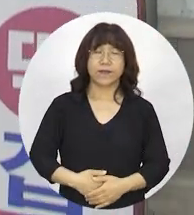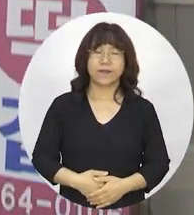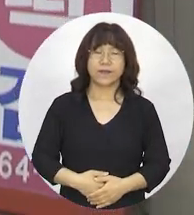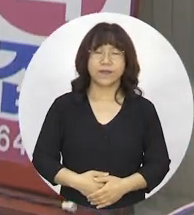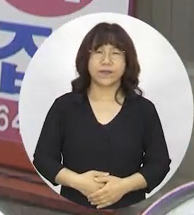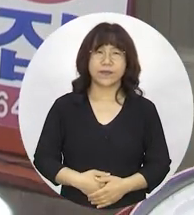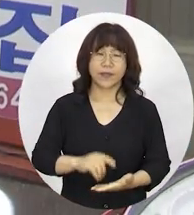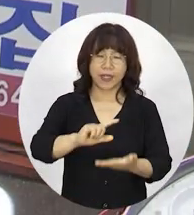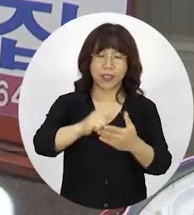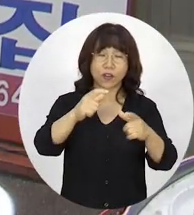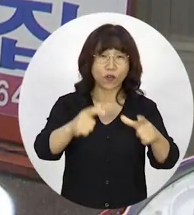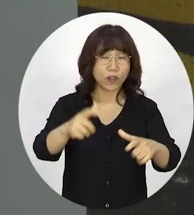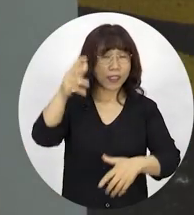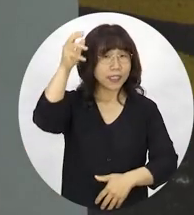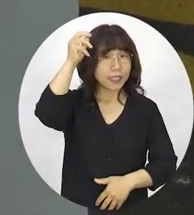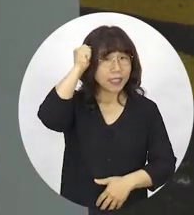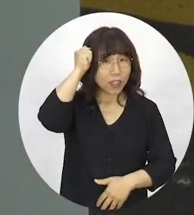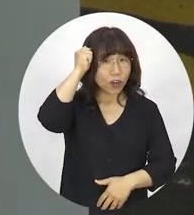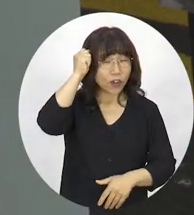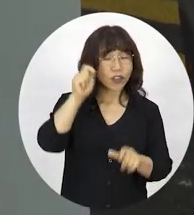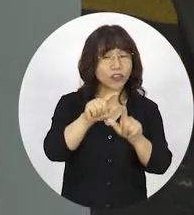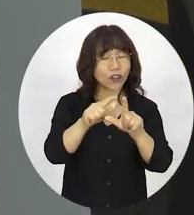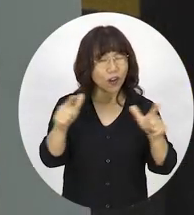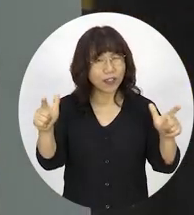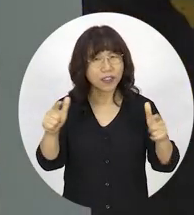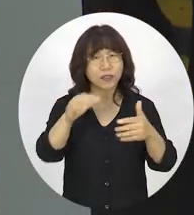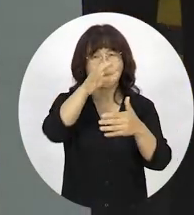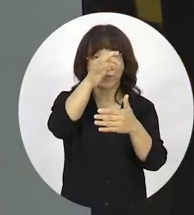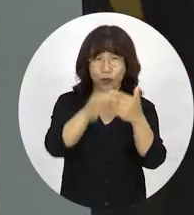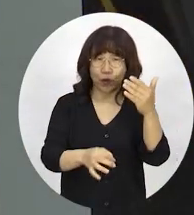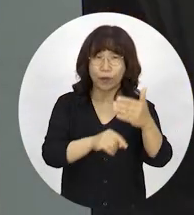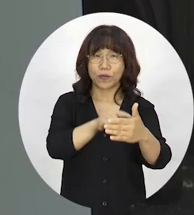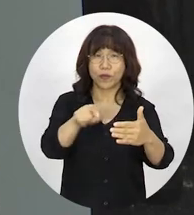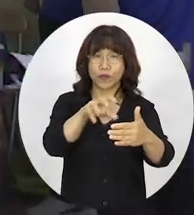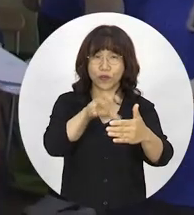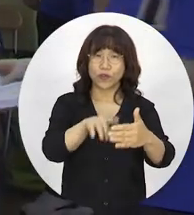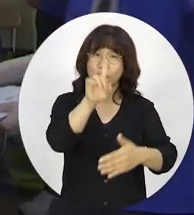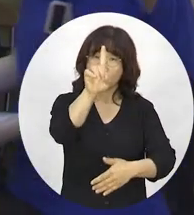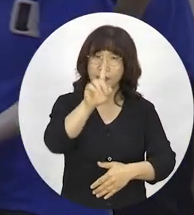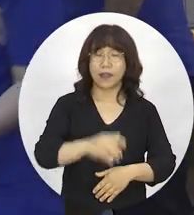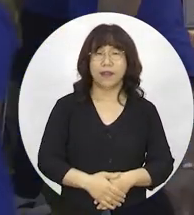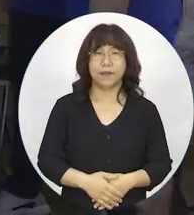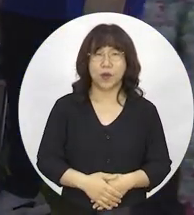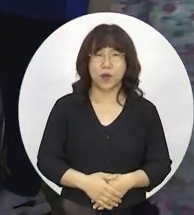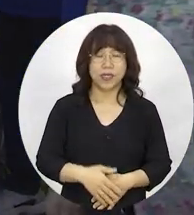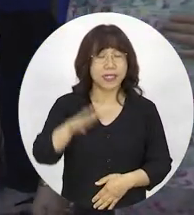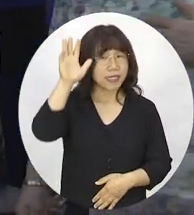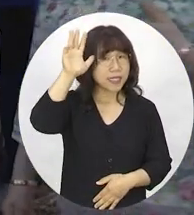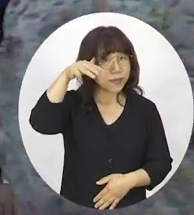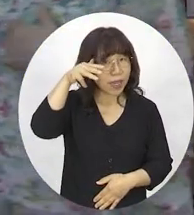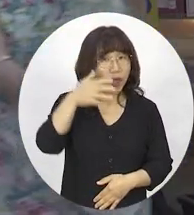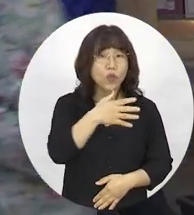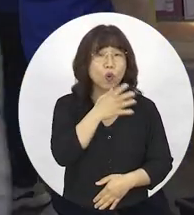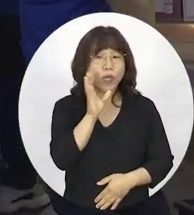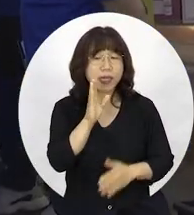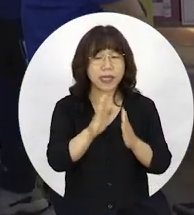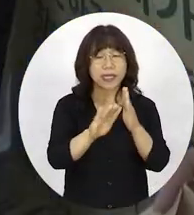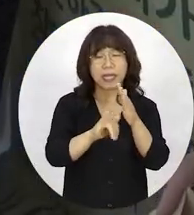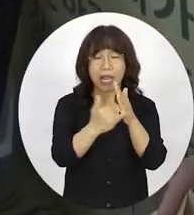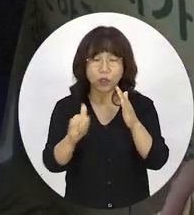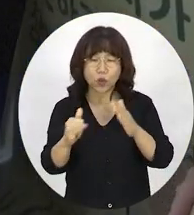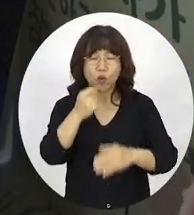안심시장은 강서구 치매안심센터의 기억 담은 힐링판 프로젝트 중 하나로 치매 어르신과 가족들의 우울감을